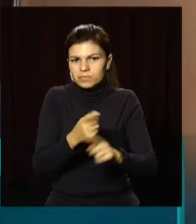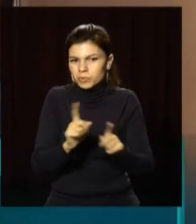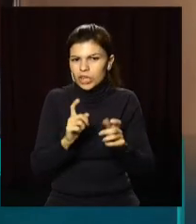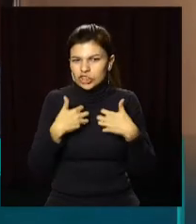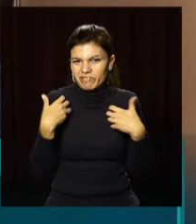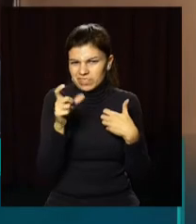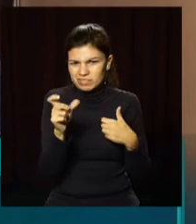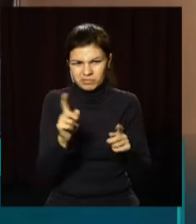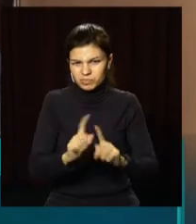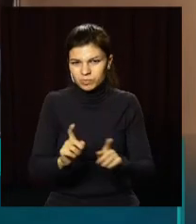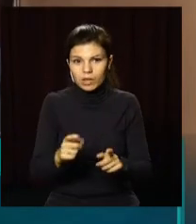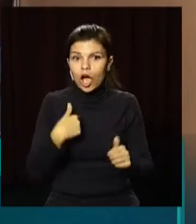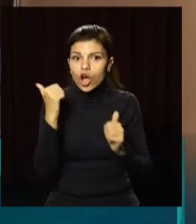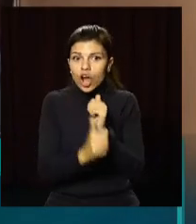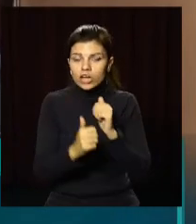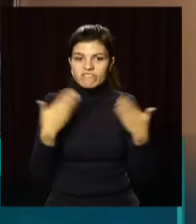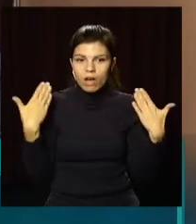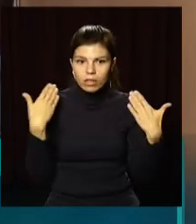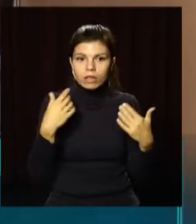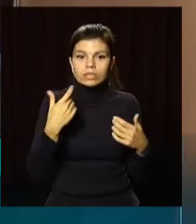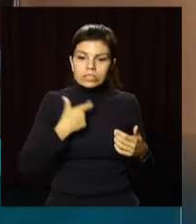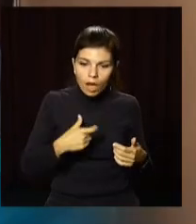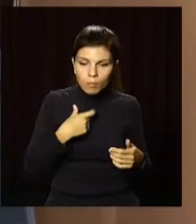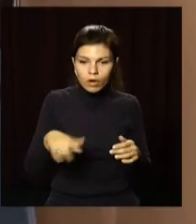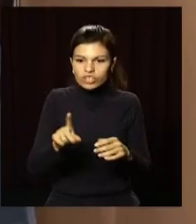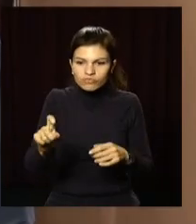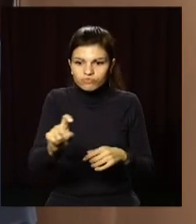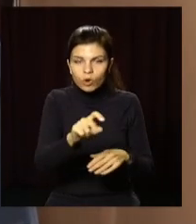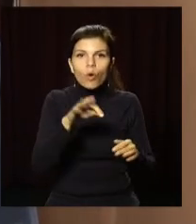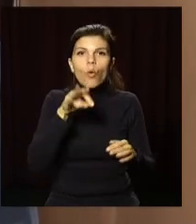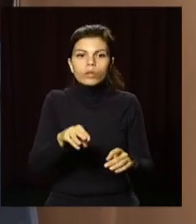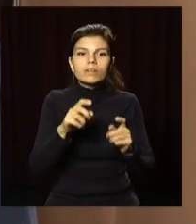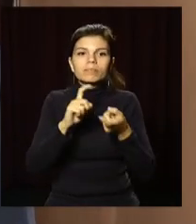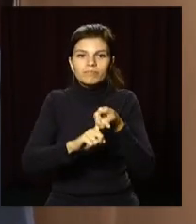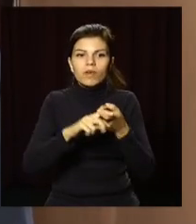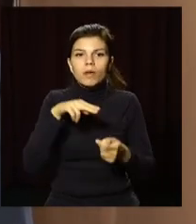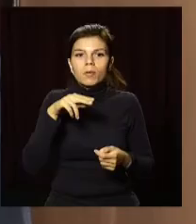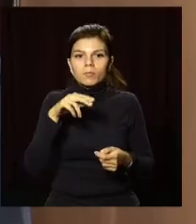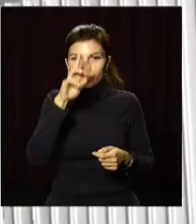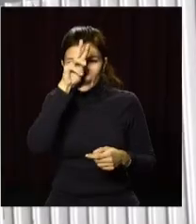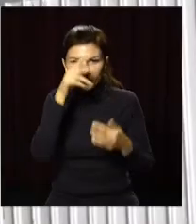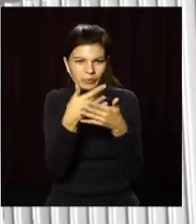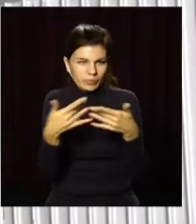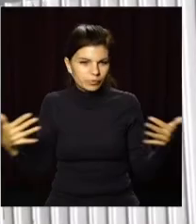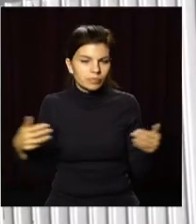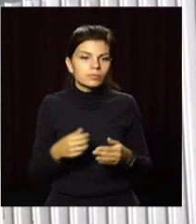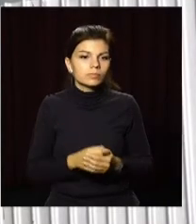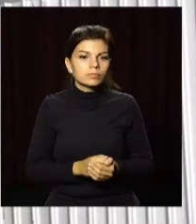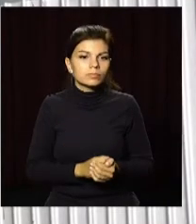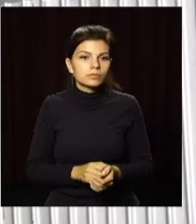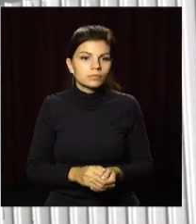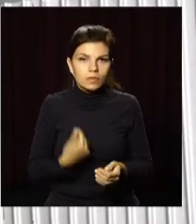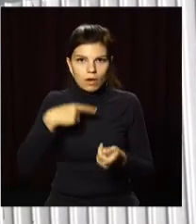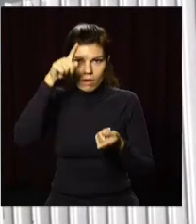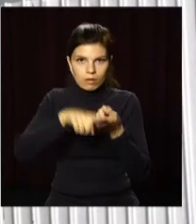регулярно, кожен вихідний, бризгаю у себе на площадці від прусаків і вимітаю політрові банки. За словами сусідів у